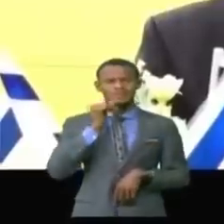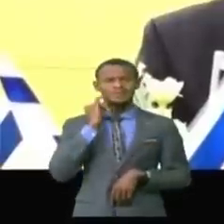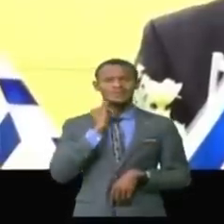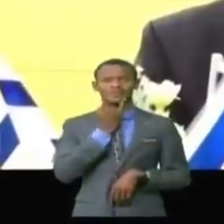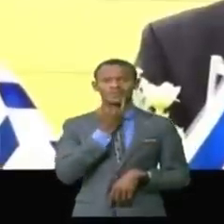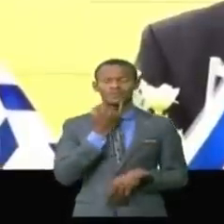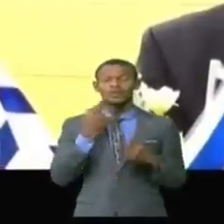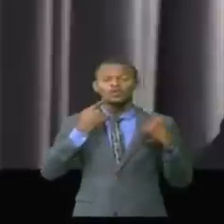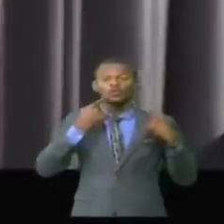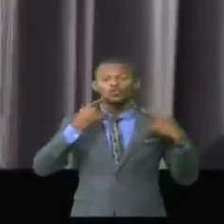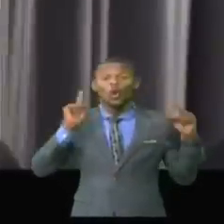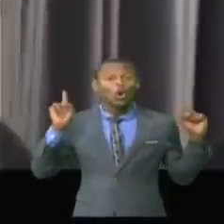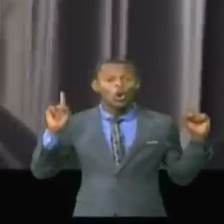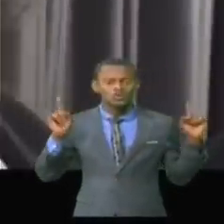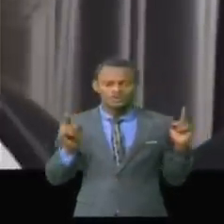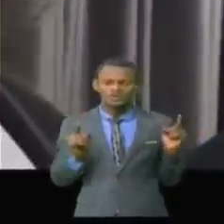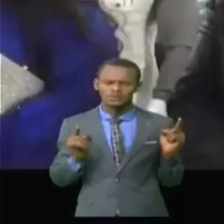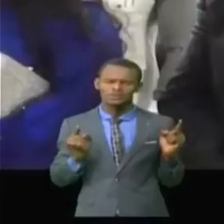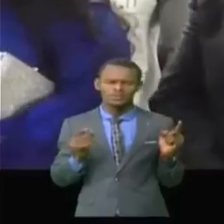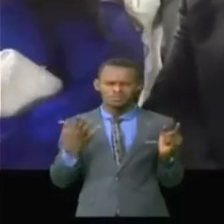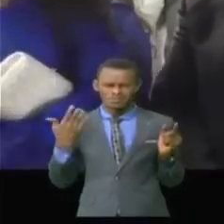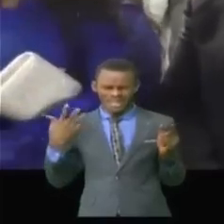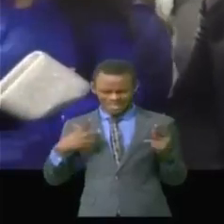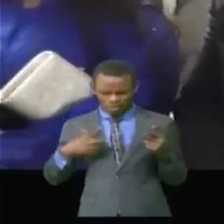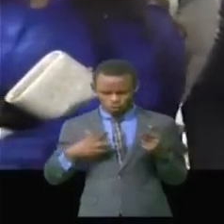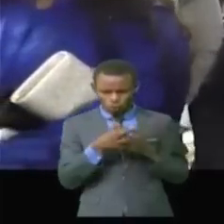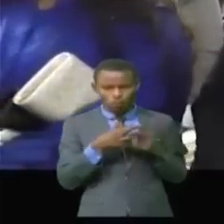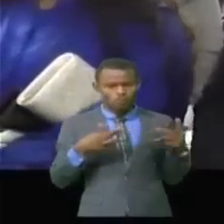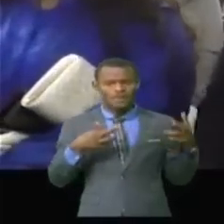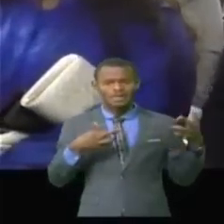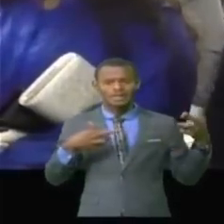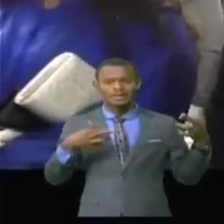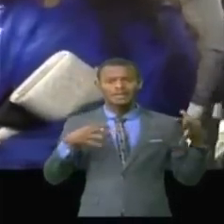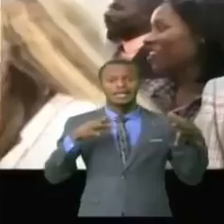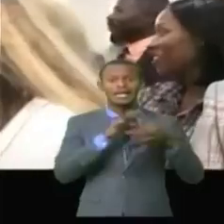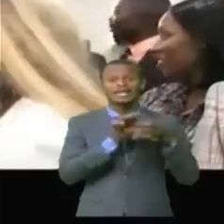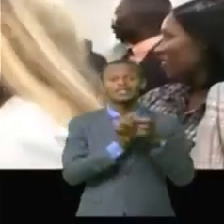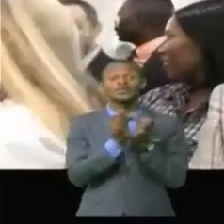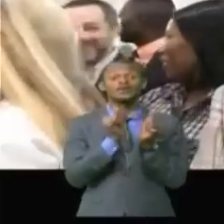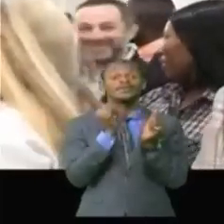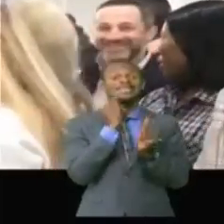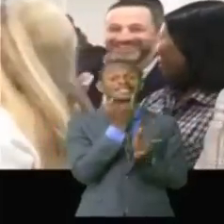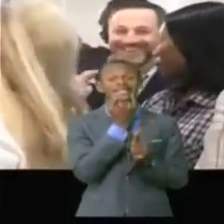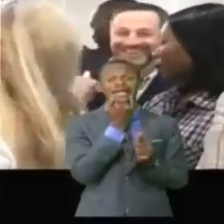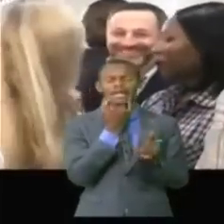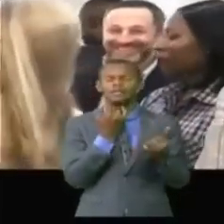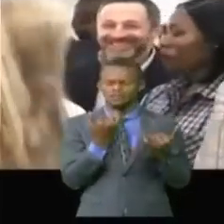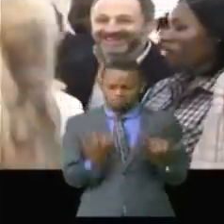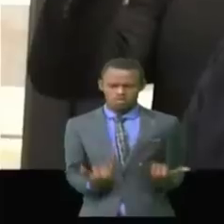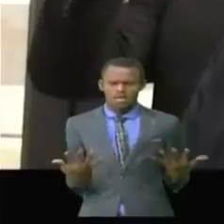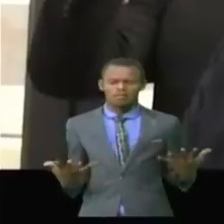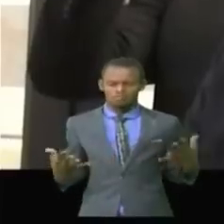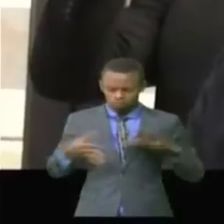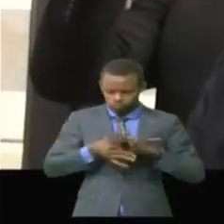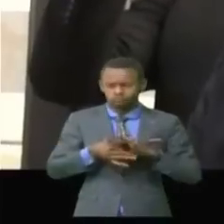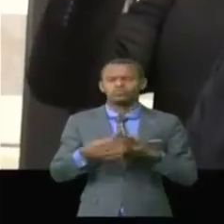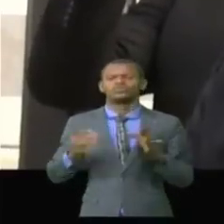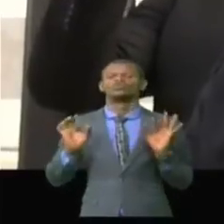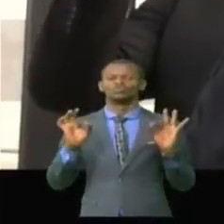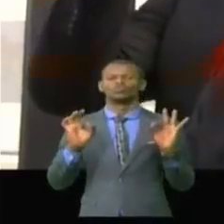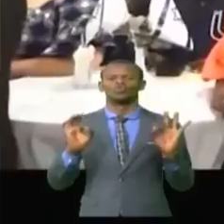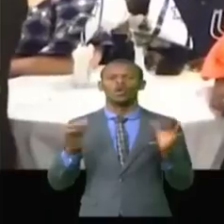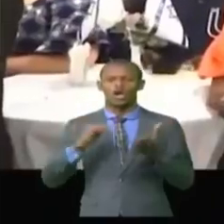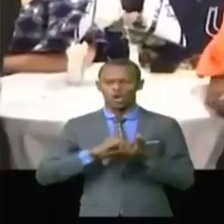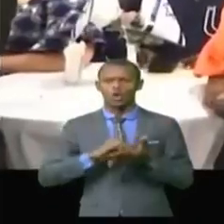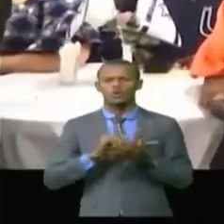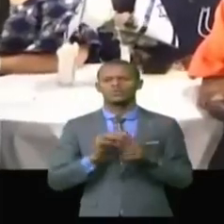manière très solennelle la reprise de relations diplomatiques de haut niveau de son pays avec Israël. La célébration de ce soir vient renforcer la volonté de